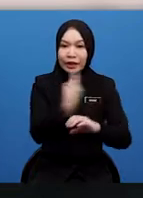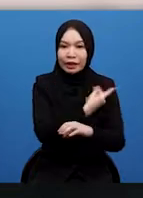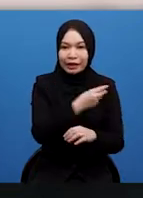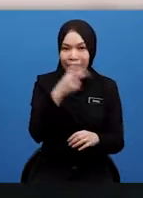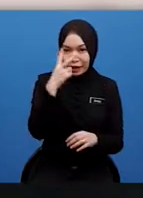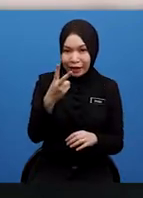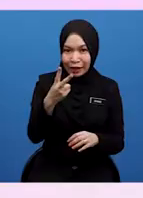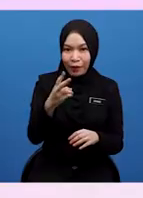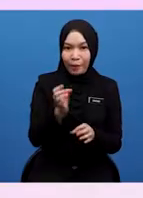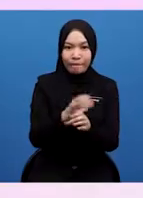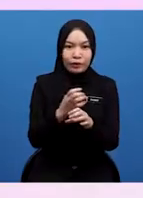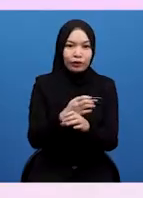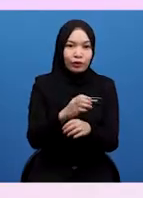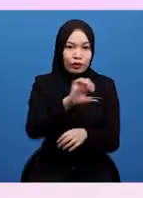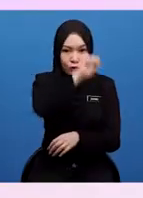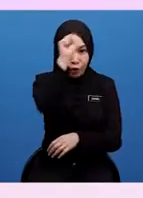yang disediakan.